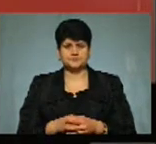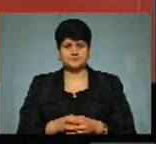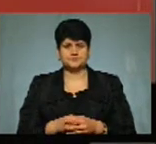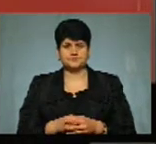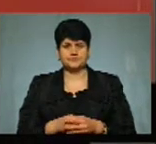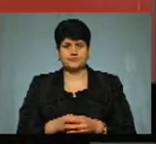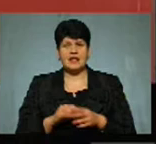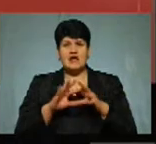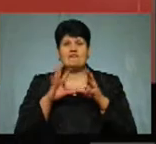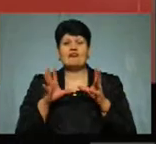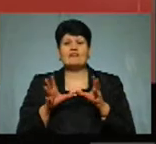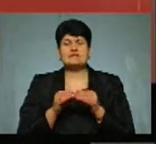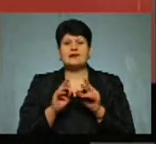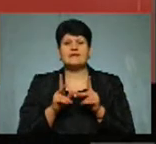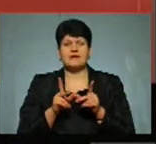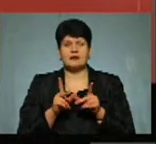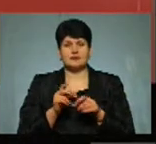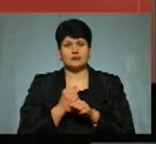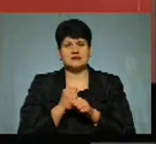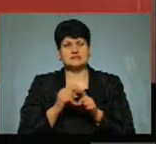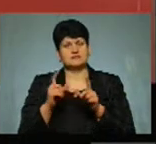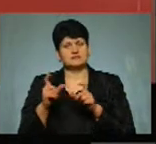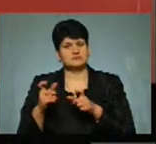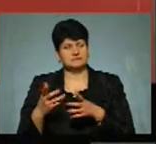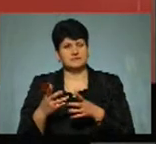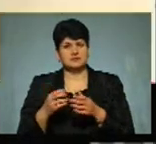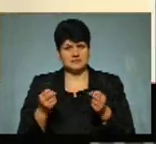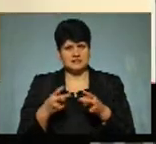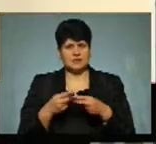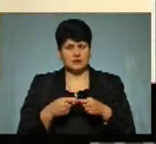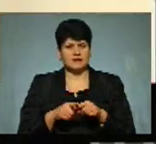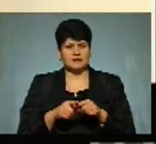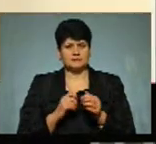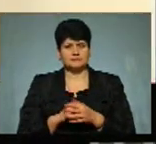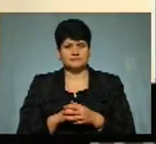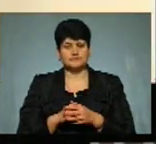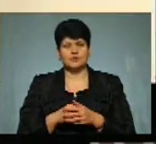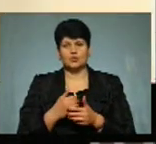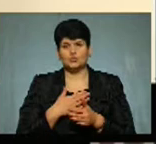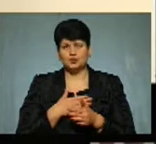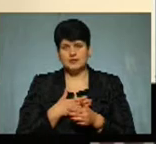Взагалі, як відбувається фіксація порушень? У вас спеціальна є техніка закуплена для цього, так? Розкажіть, що це за техніка? Так, у нас,